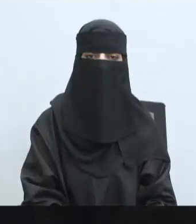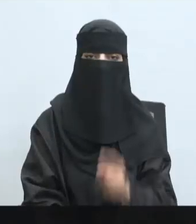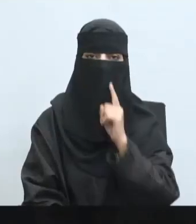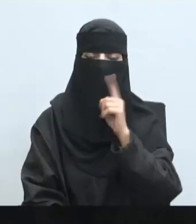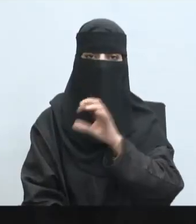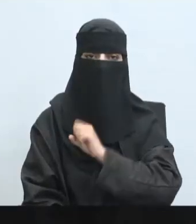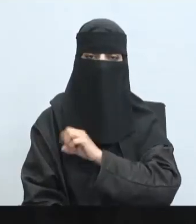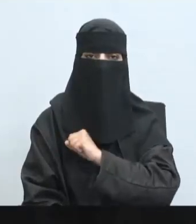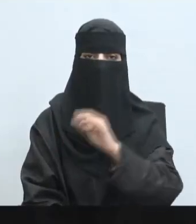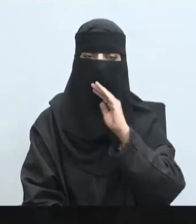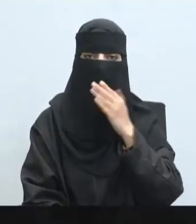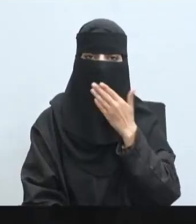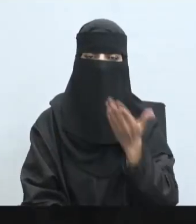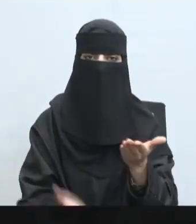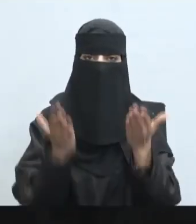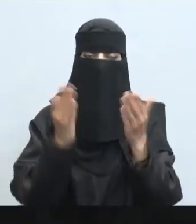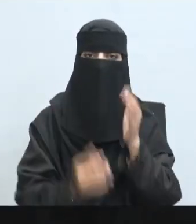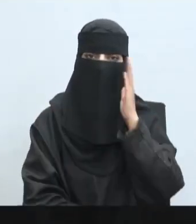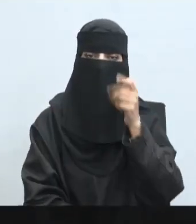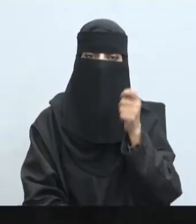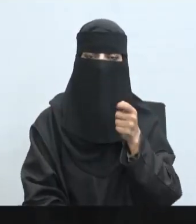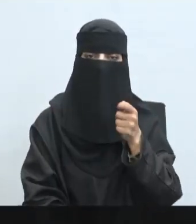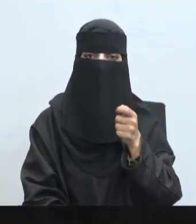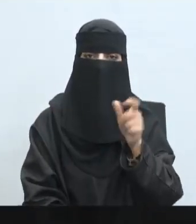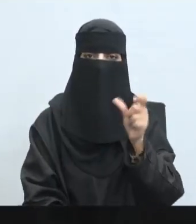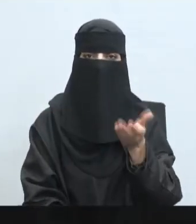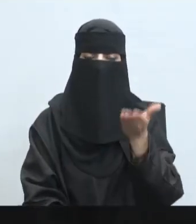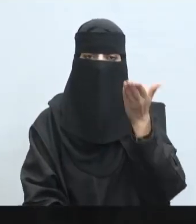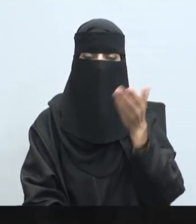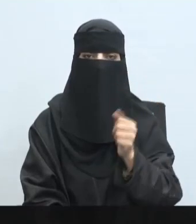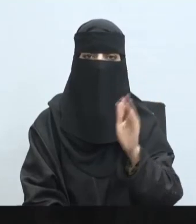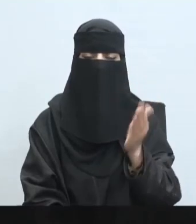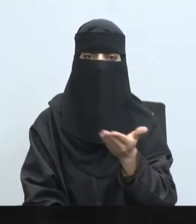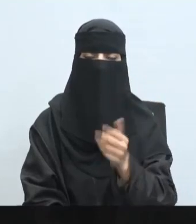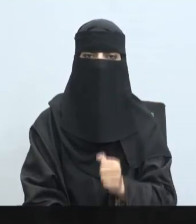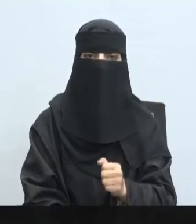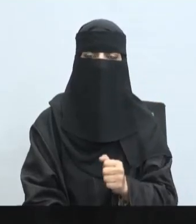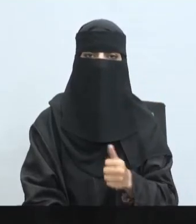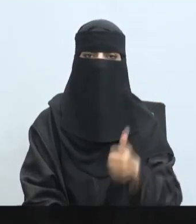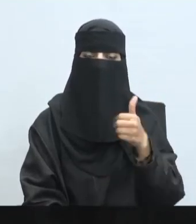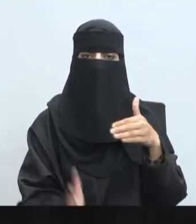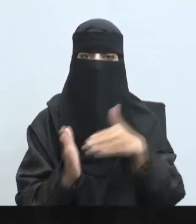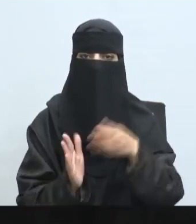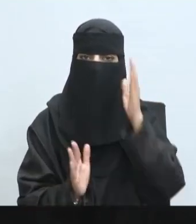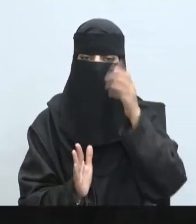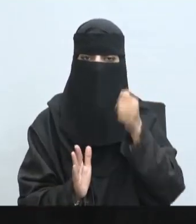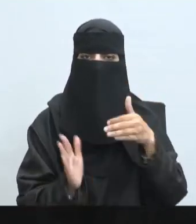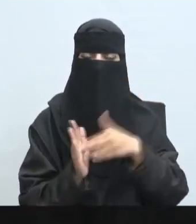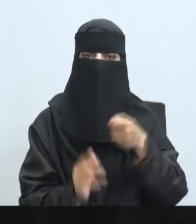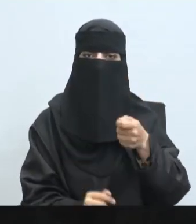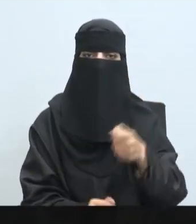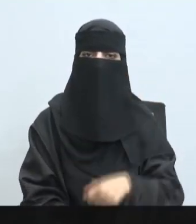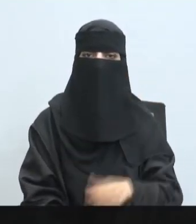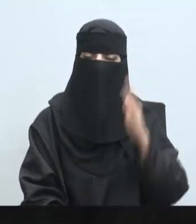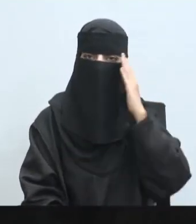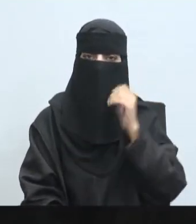بسم الله الرحمن الرحيم الحمد لله رب العالمين والصلاه والسلام على سيدنا ونبينا محمد عليه افضل الصلاه وازكى